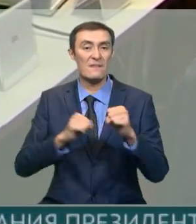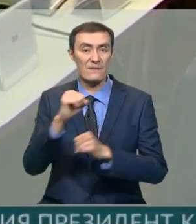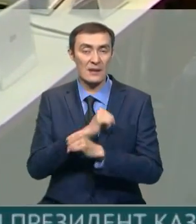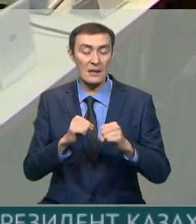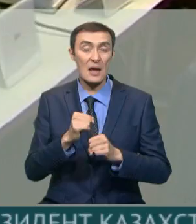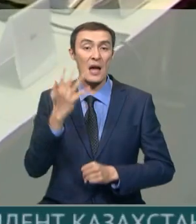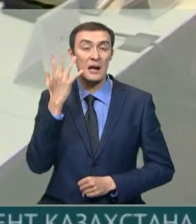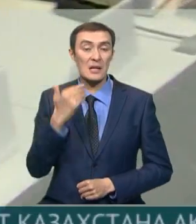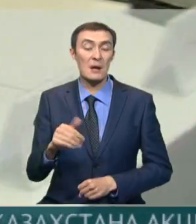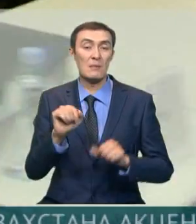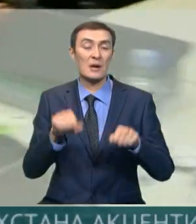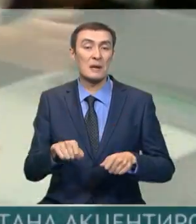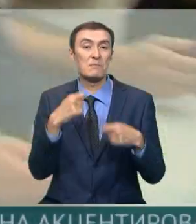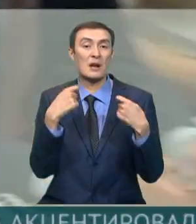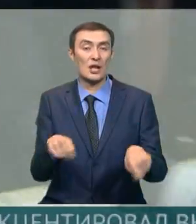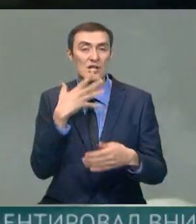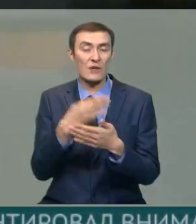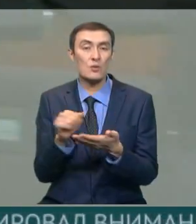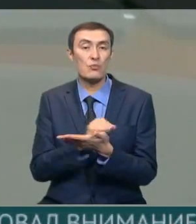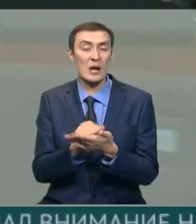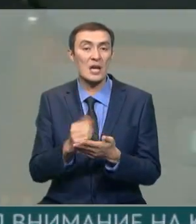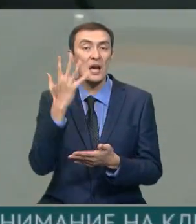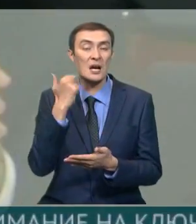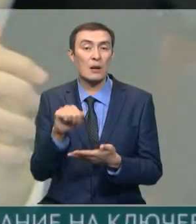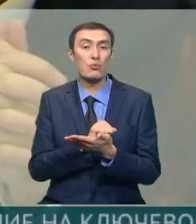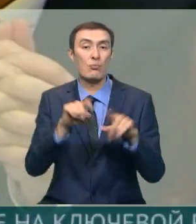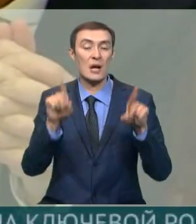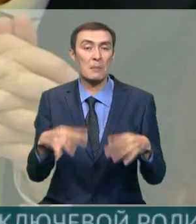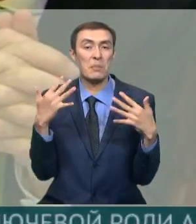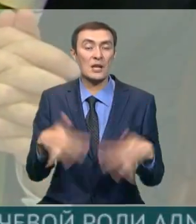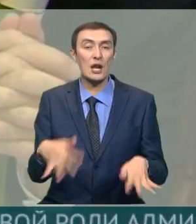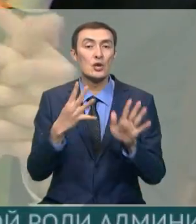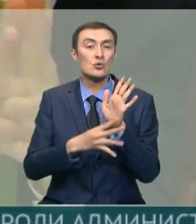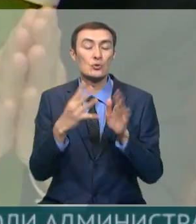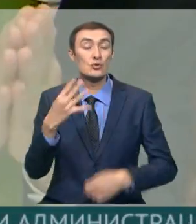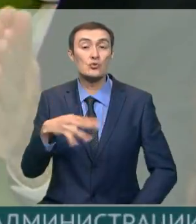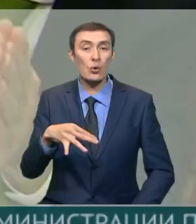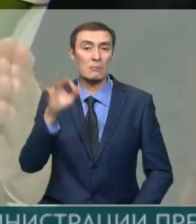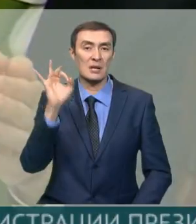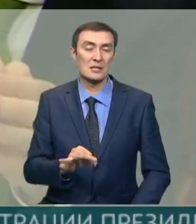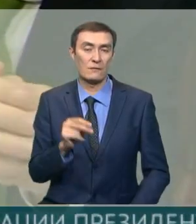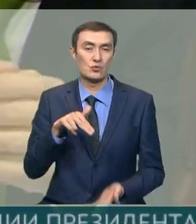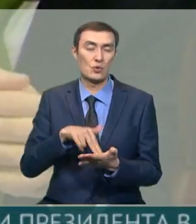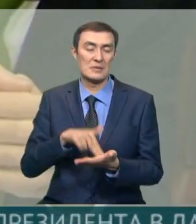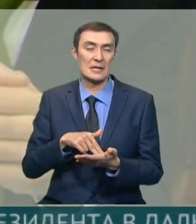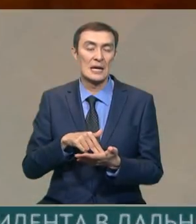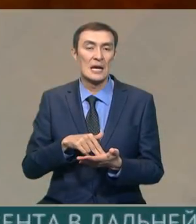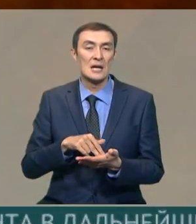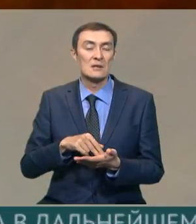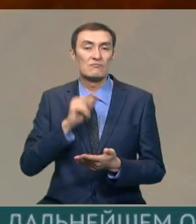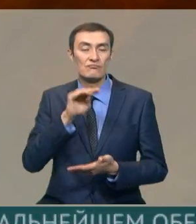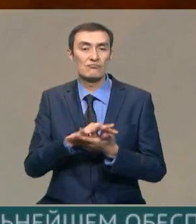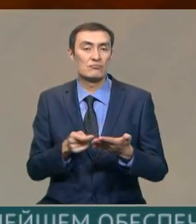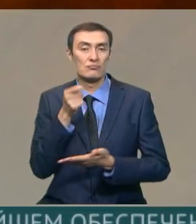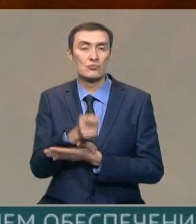двигателей. Тогда они могли бы продать свою долю до того, как бумаги потеряли почти 40% стоимости. Истцы оценивают свои